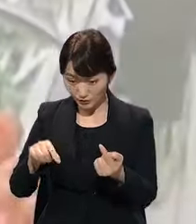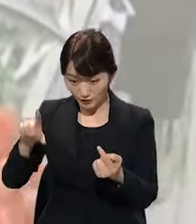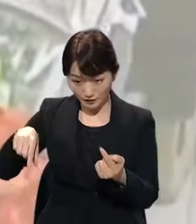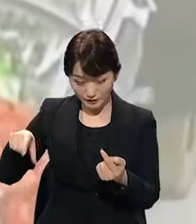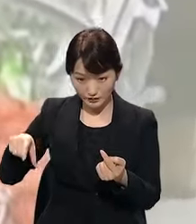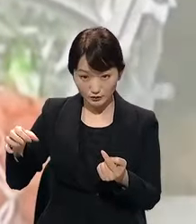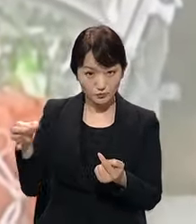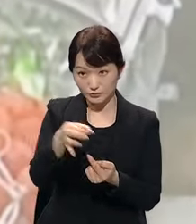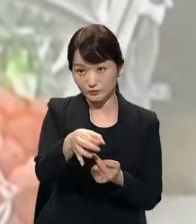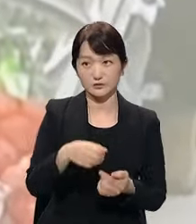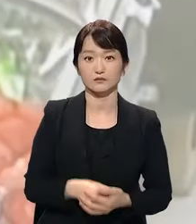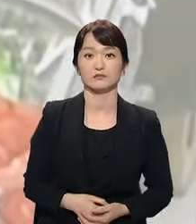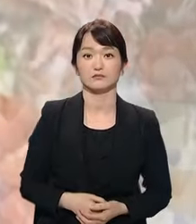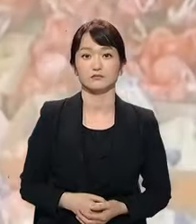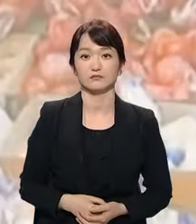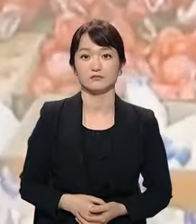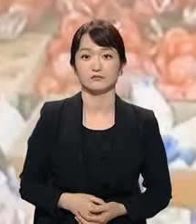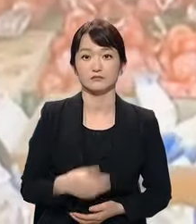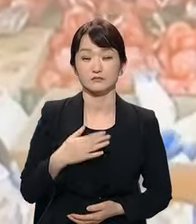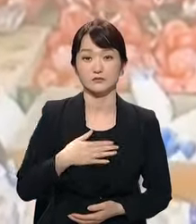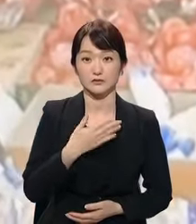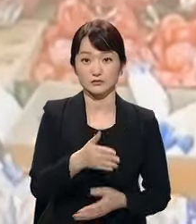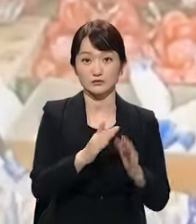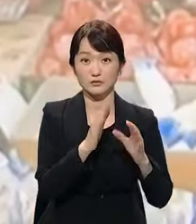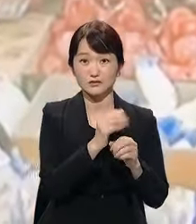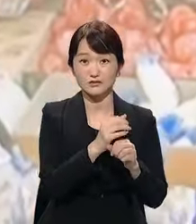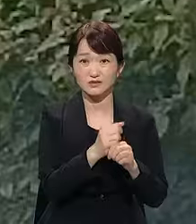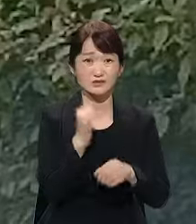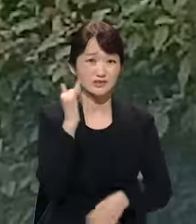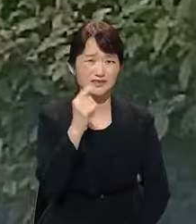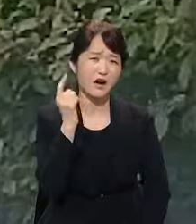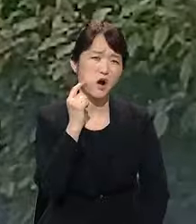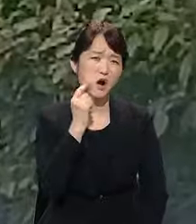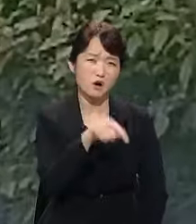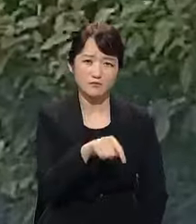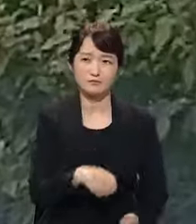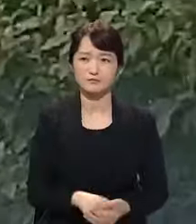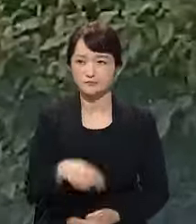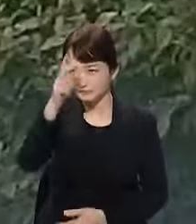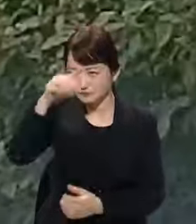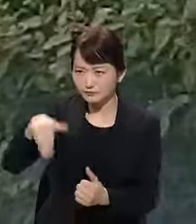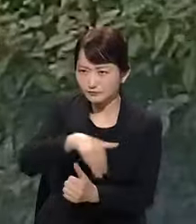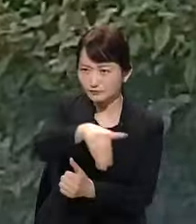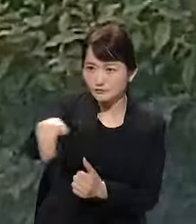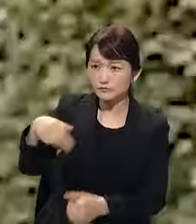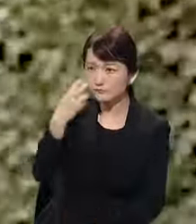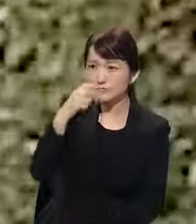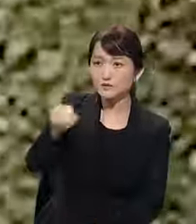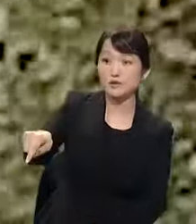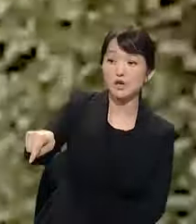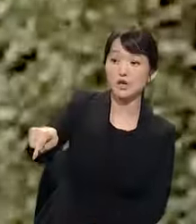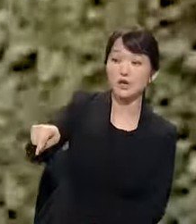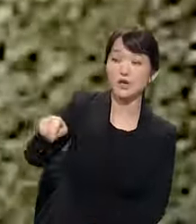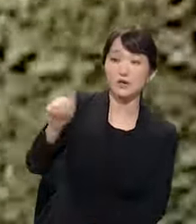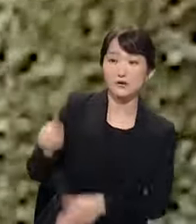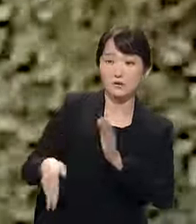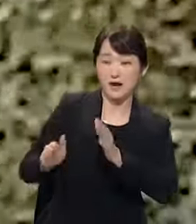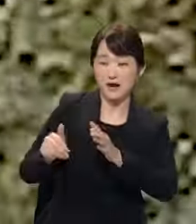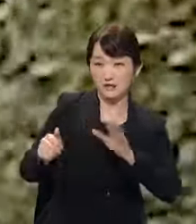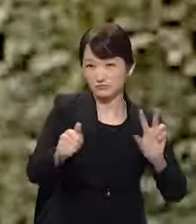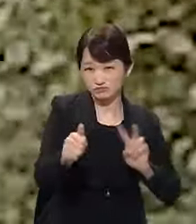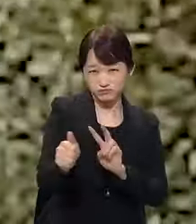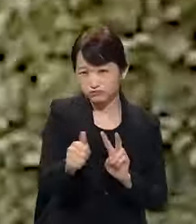들고 저렇게 총총 가죠. 자, 그런데 알려준 주소, 연락처 전부 다 가짜. 자, 경찰이 주변을 수색하는데 어, 저놈이다! 잡아라! 하면서 막